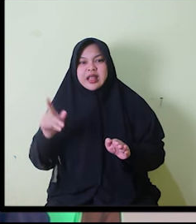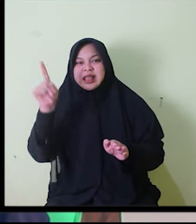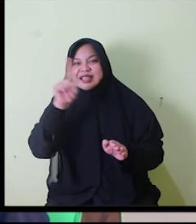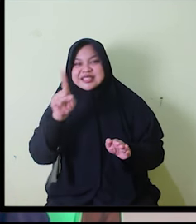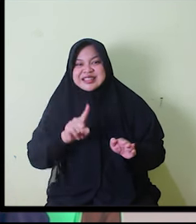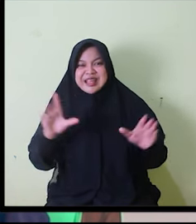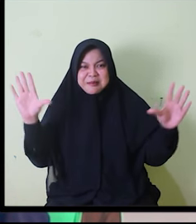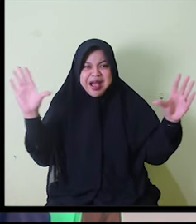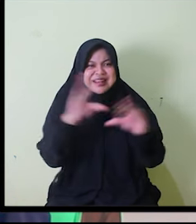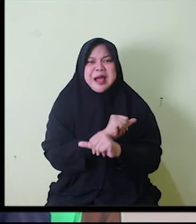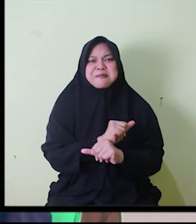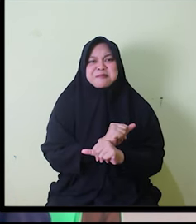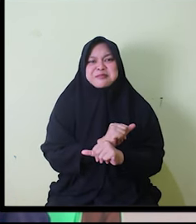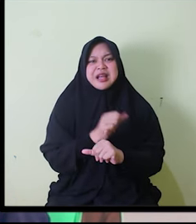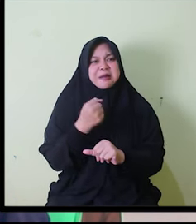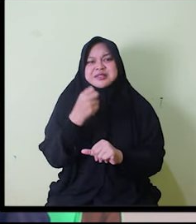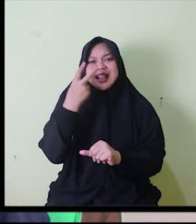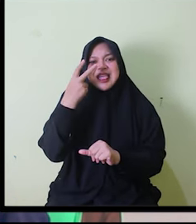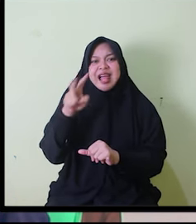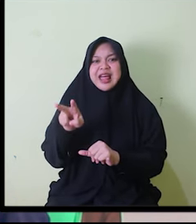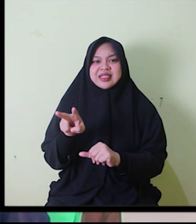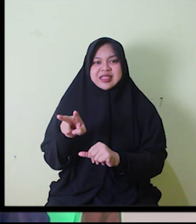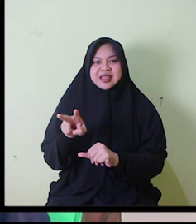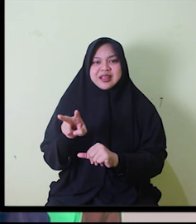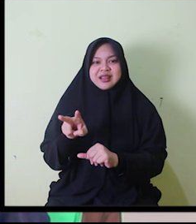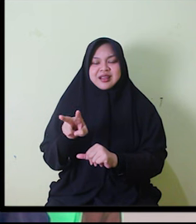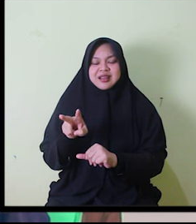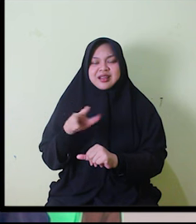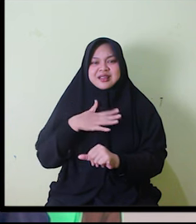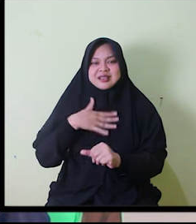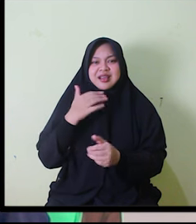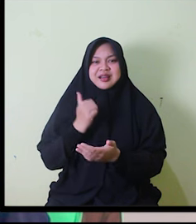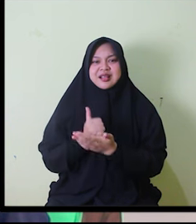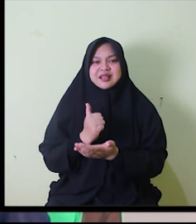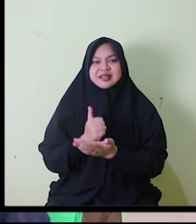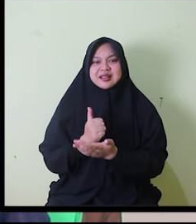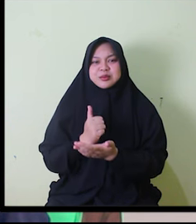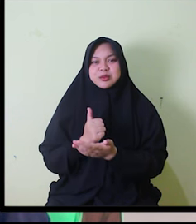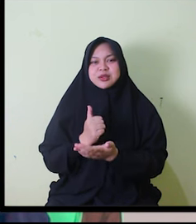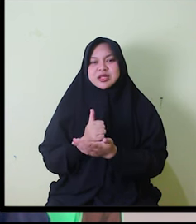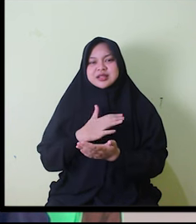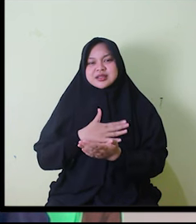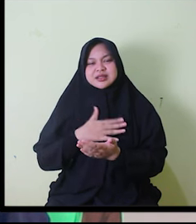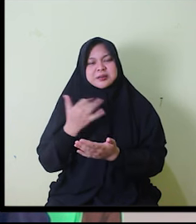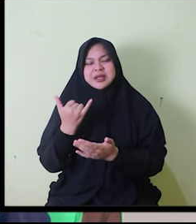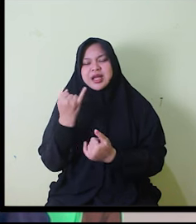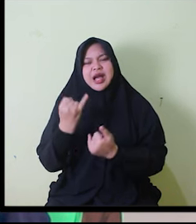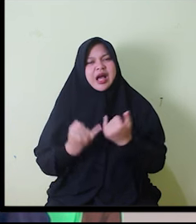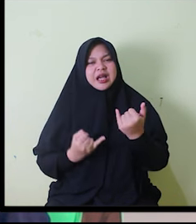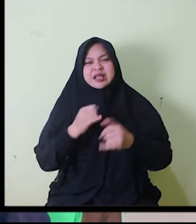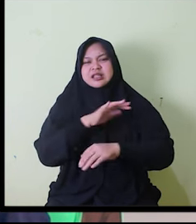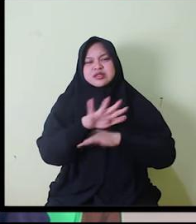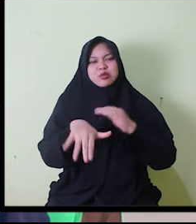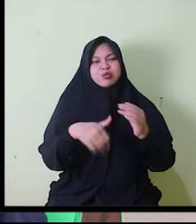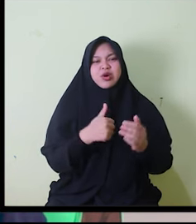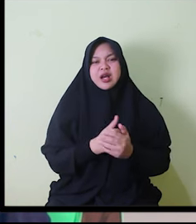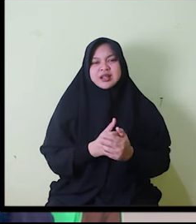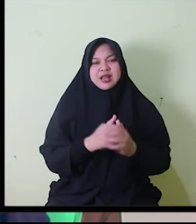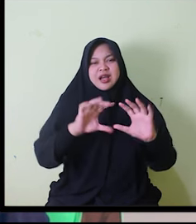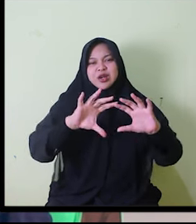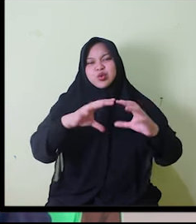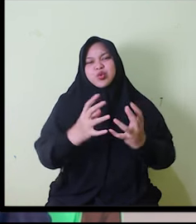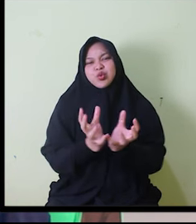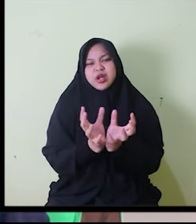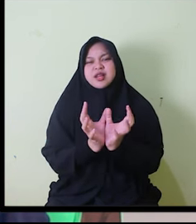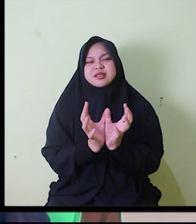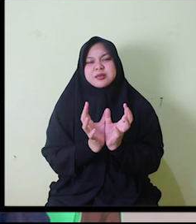Jadi itu membuat saya itu jadi betul-betul waduh ini sudah akhir segalanya lah Menur oh dunia runtuh ya Iya